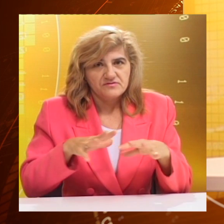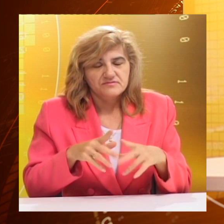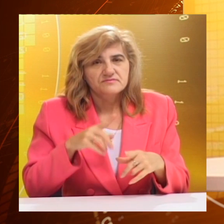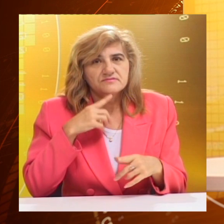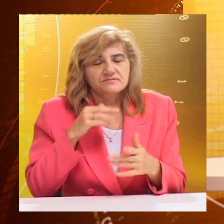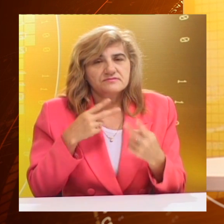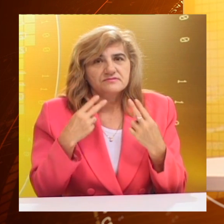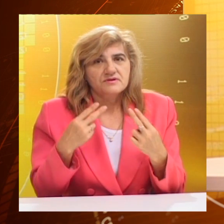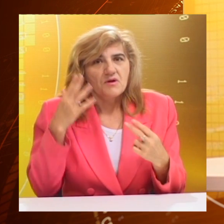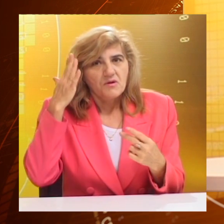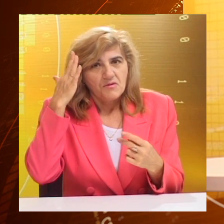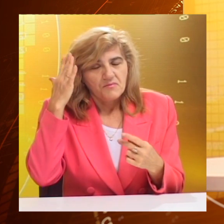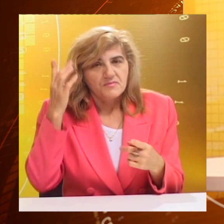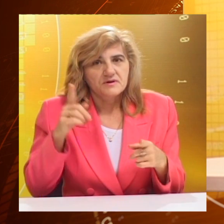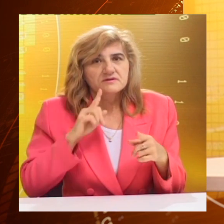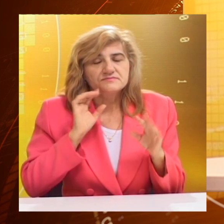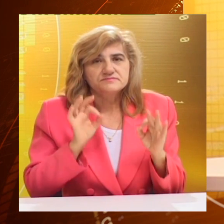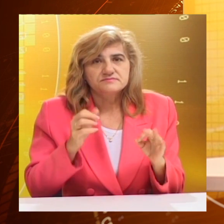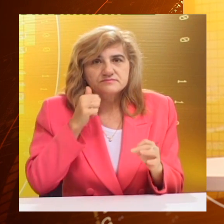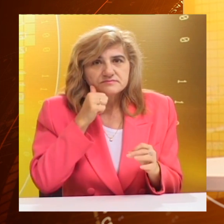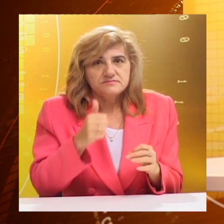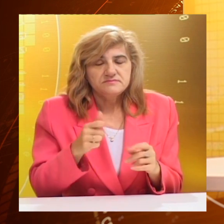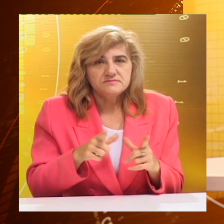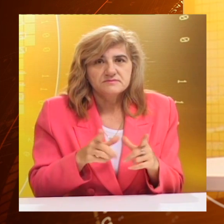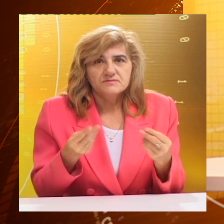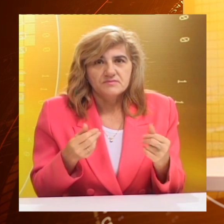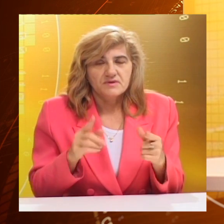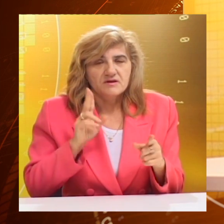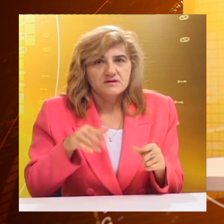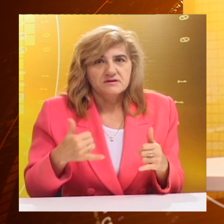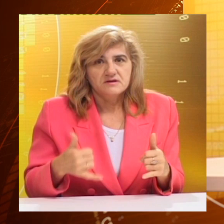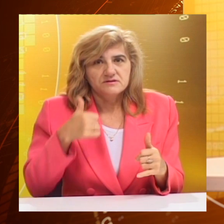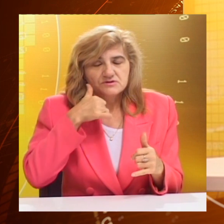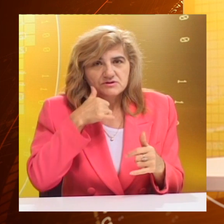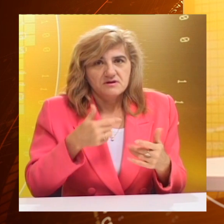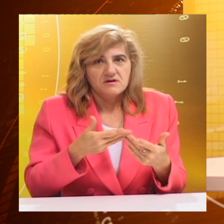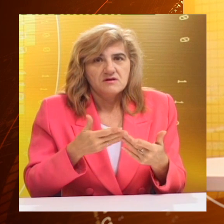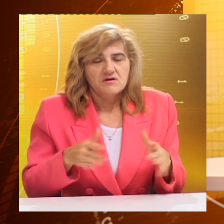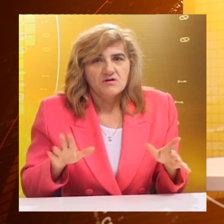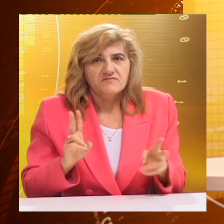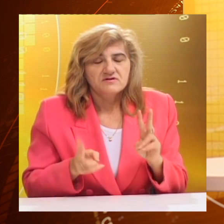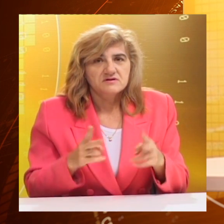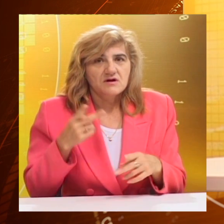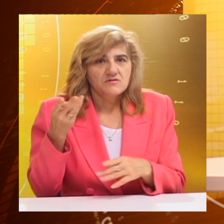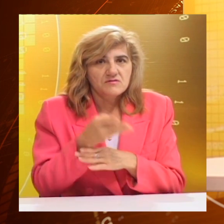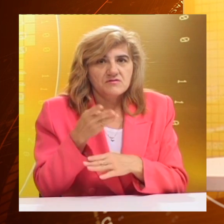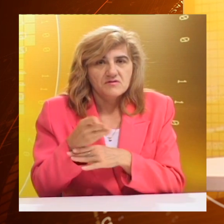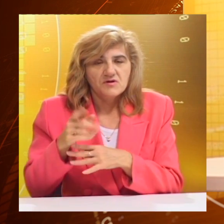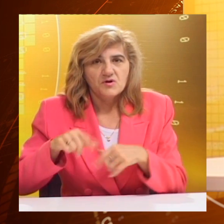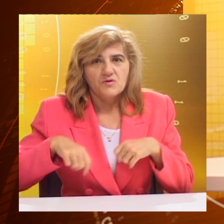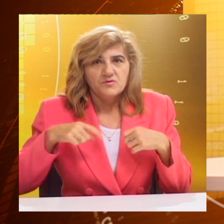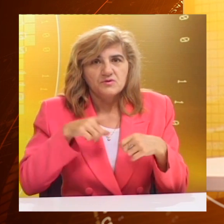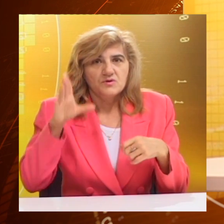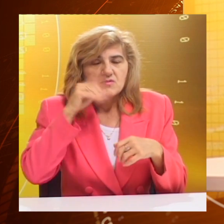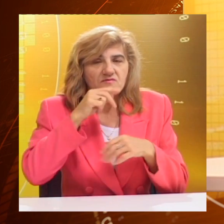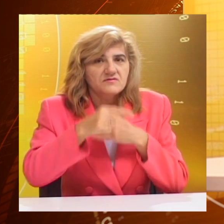svetu, a ima za cilj da istakne važnost brige o životinjama i to svaki dan. U nekim zemljama na današnji dan se otvaraju azili za posetioce